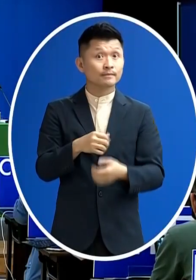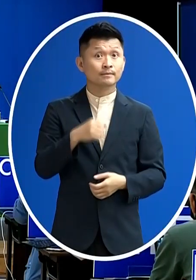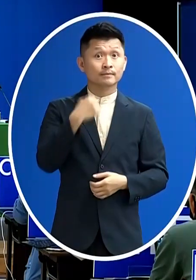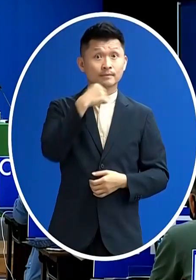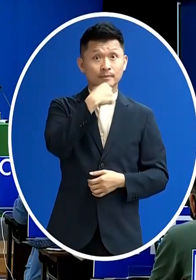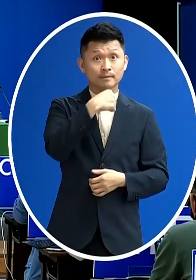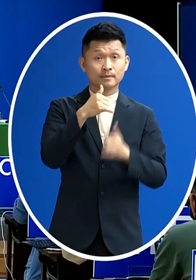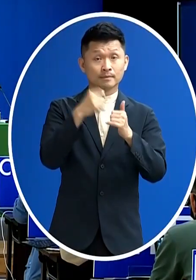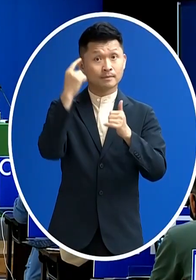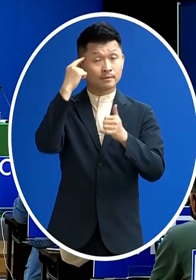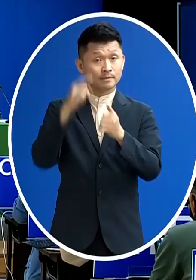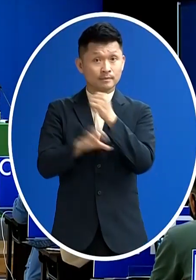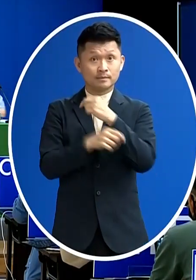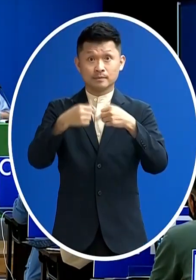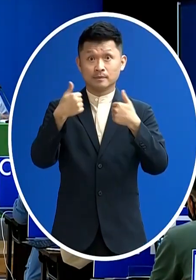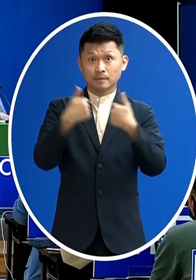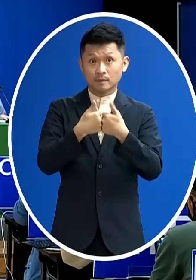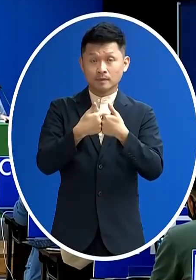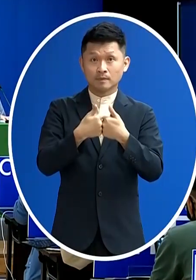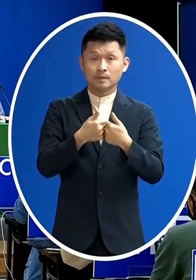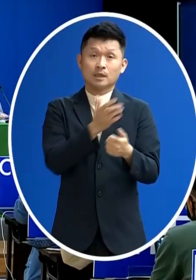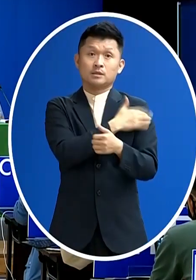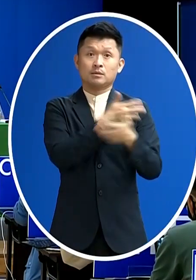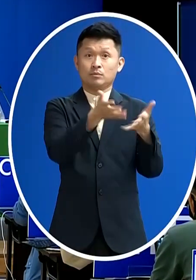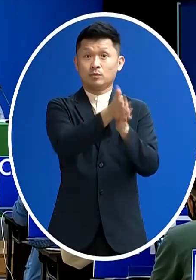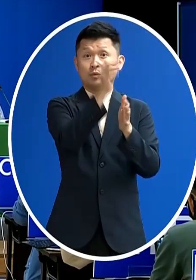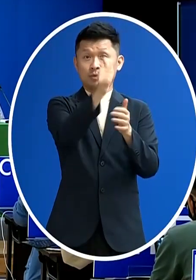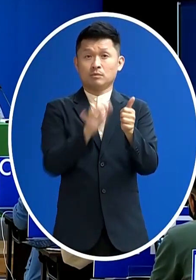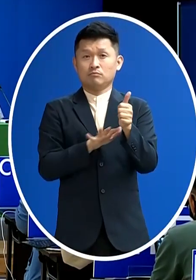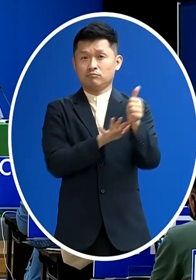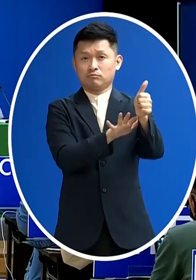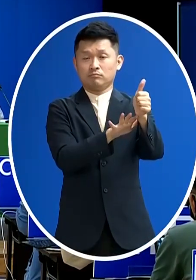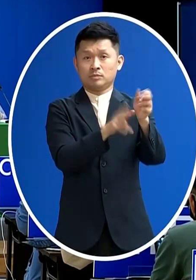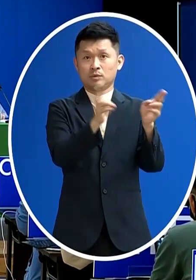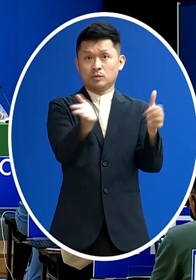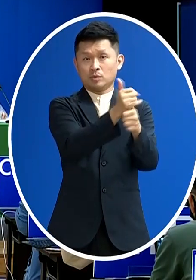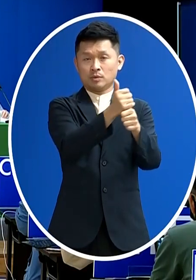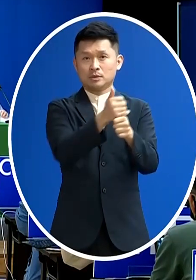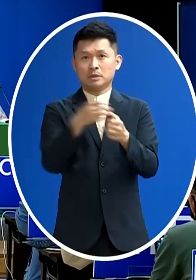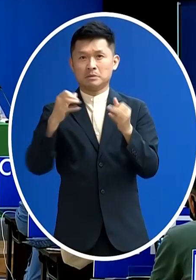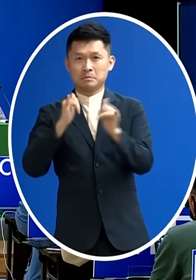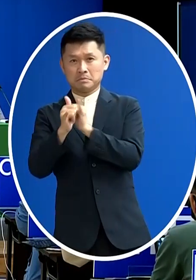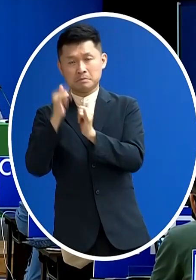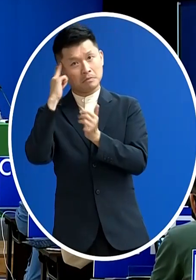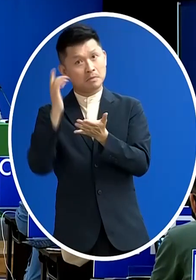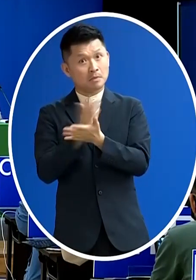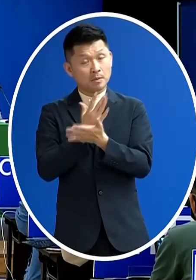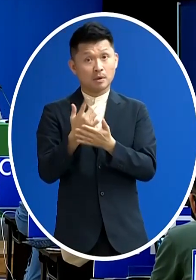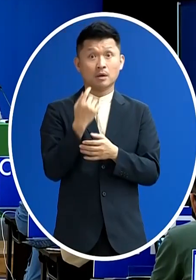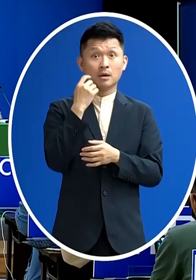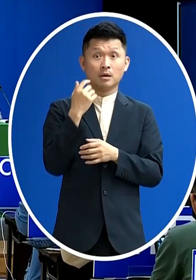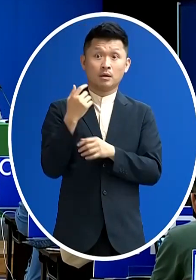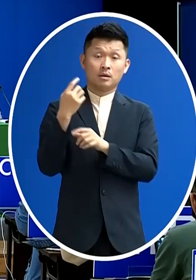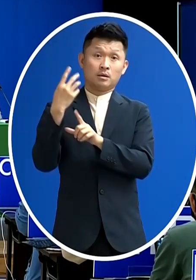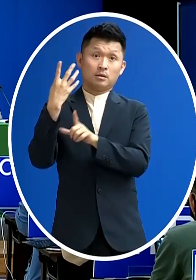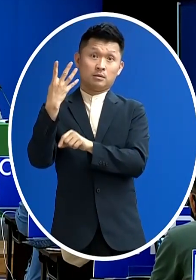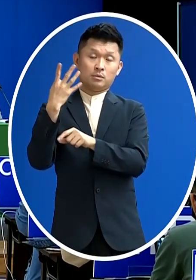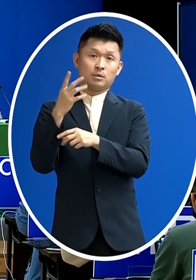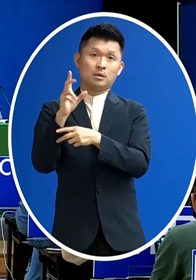台湾民意基金会民调上，民众对陈时中部长带领的防疫指挥中心评分，上个月70分，这个月下滑